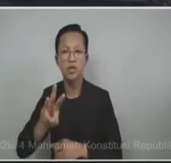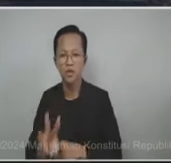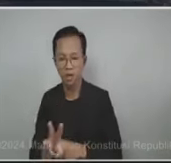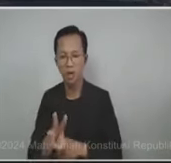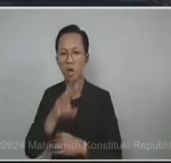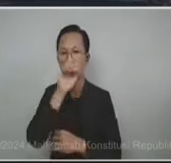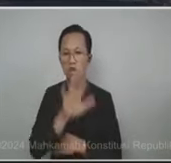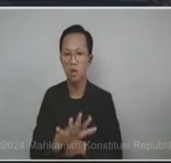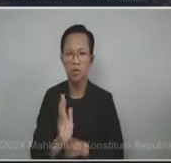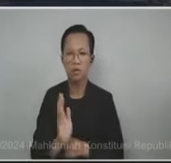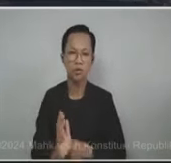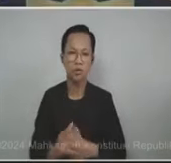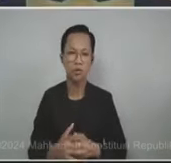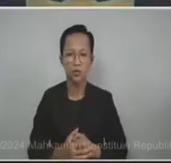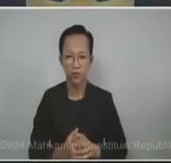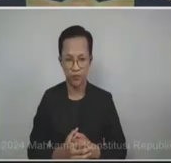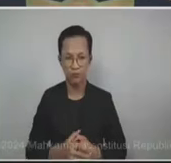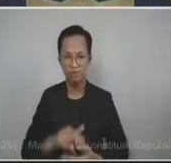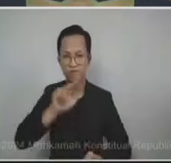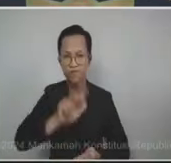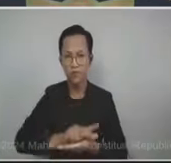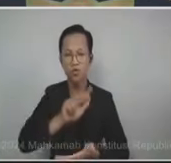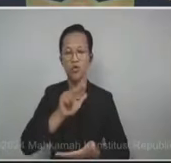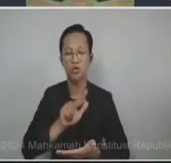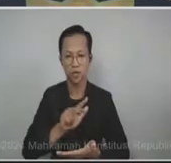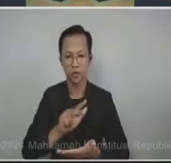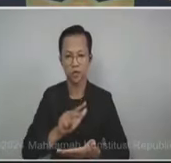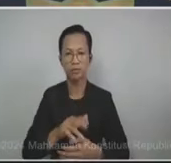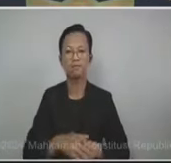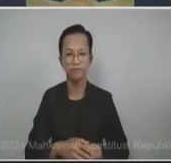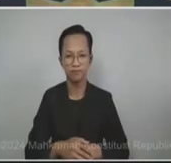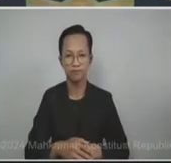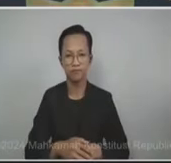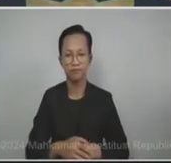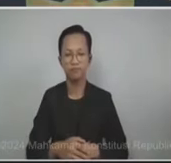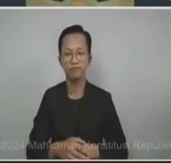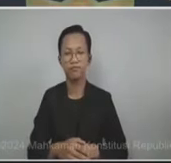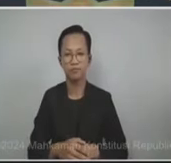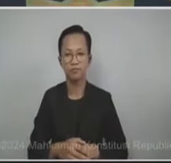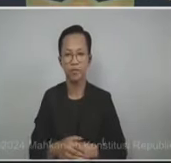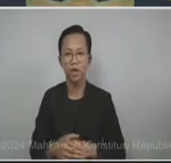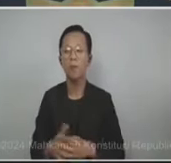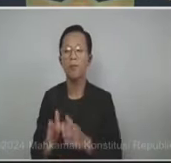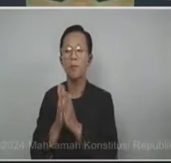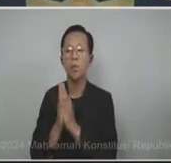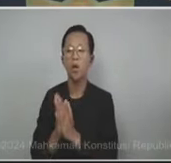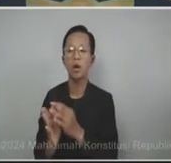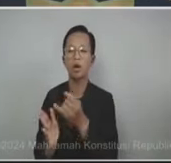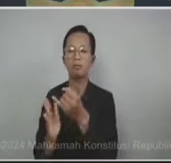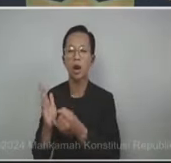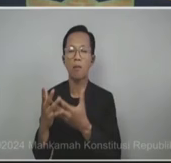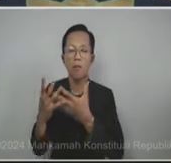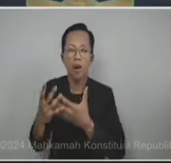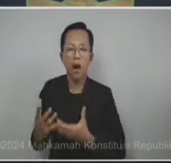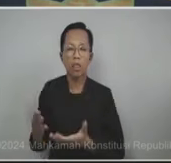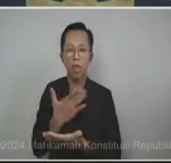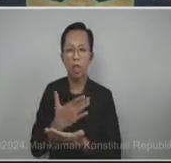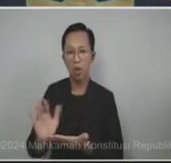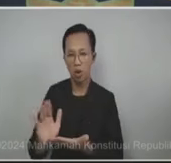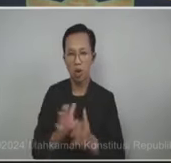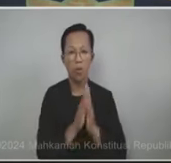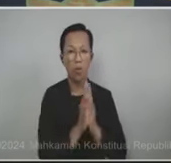diucapkan Amar putusan mengadili dalam provesi menolak permohonan provisi para pemohon dalam pokok permohonan